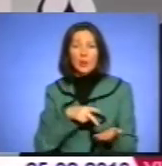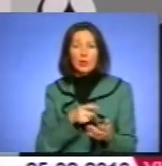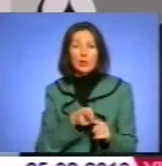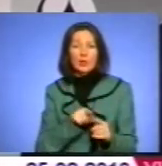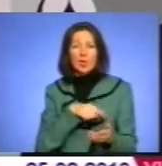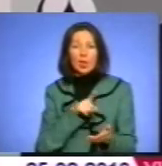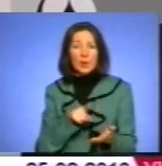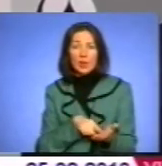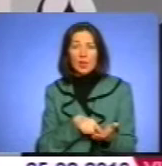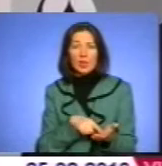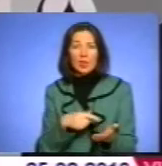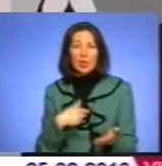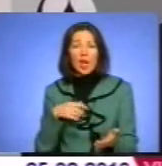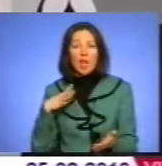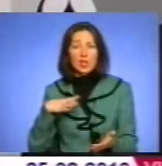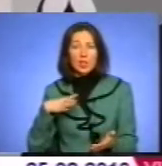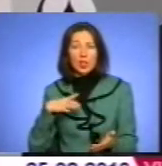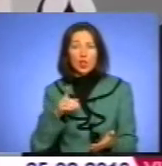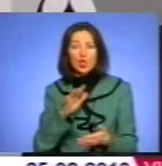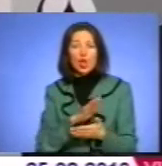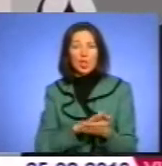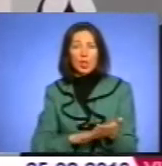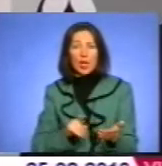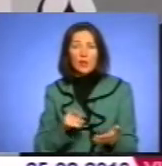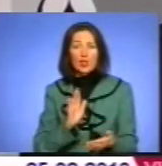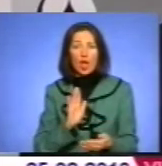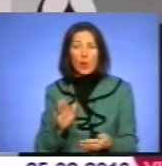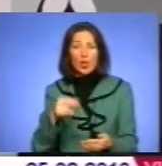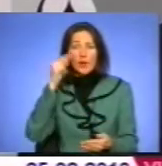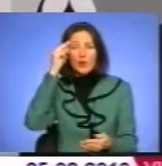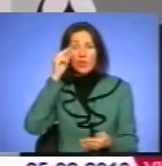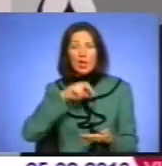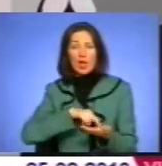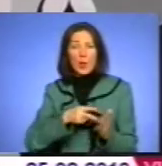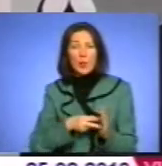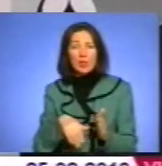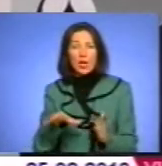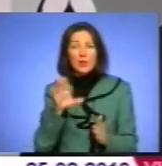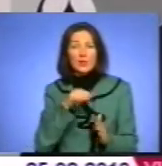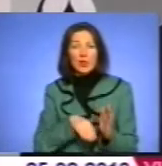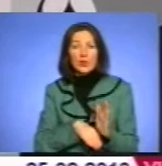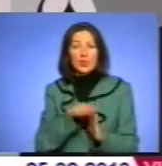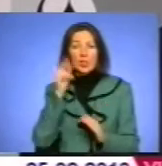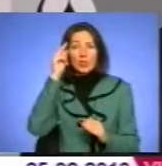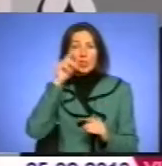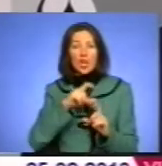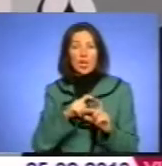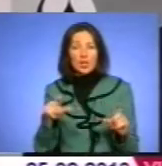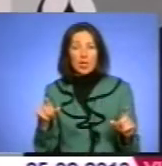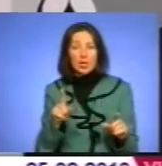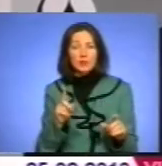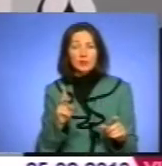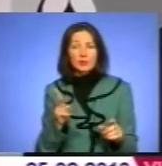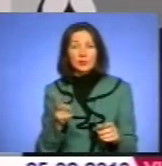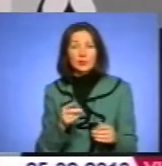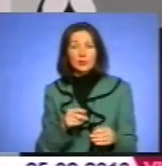питань. І я надіюся, що і надалі вона буде у навчальних планах всіх наших навчальних закладів, і щоб при цьому які